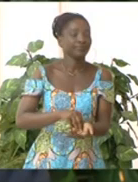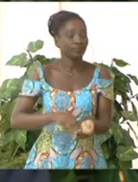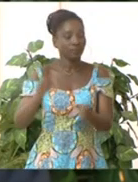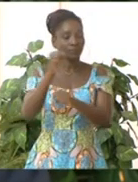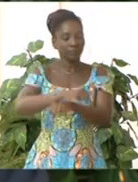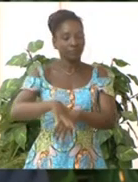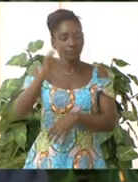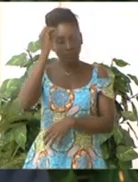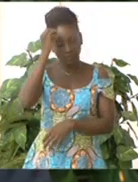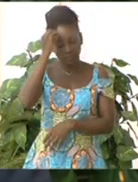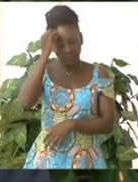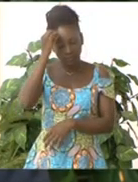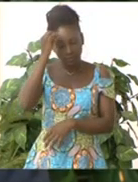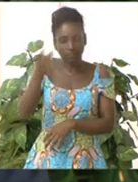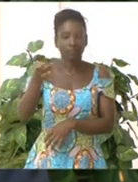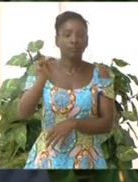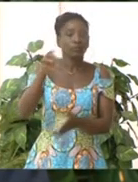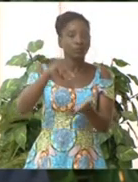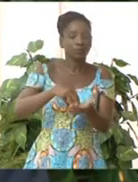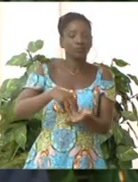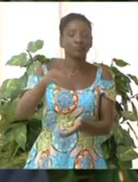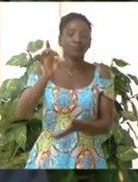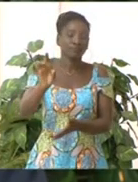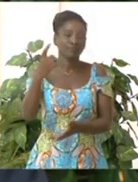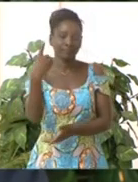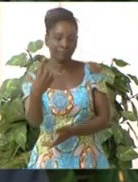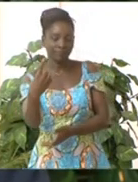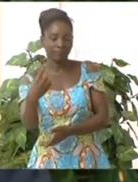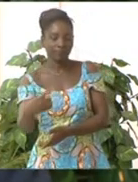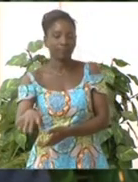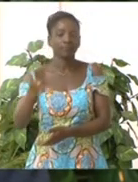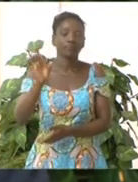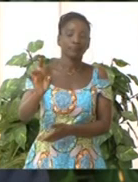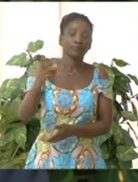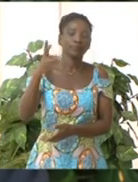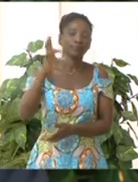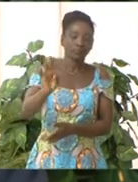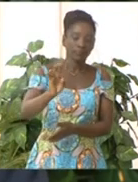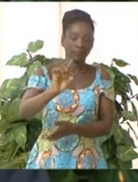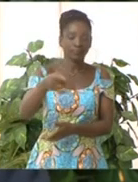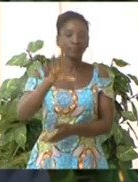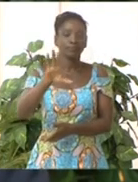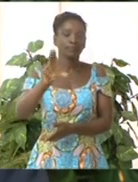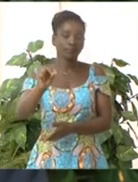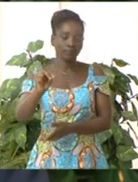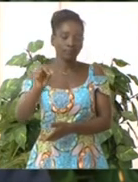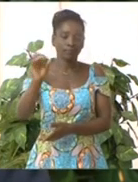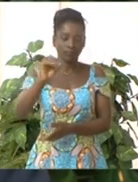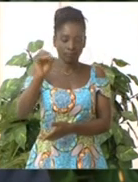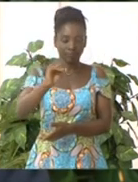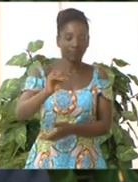8800m soit 96 de 30% affi n'guessan pascal 30